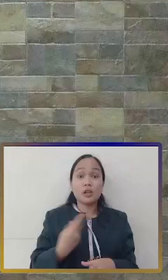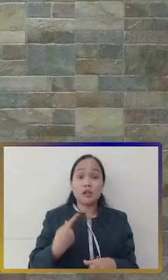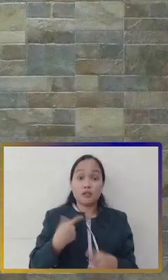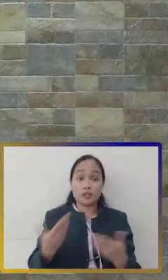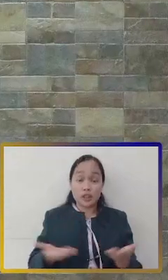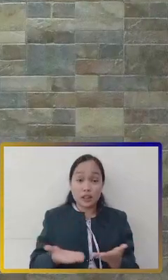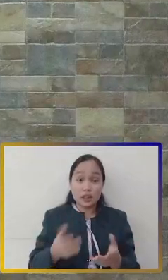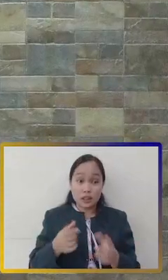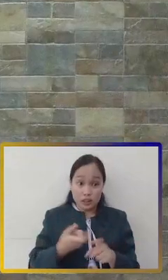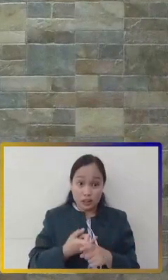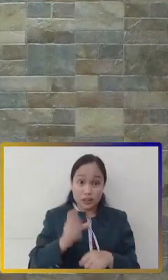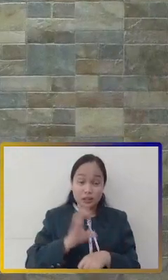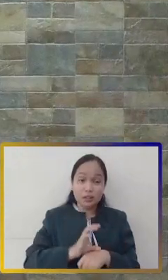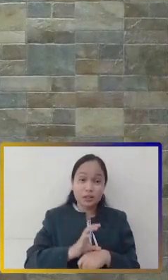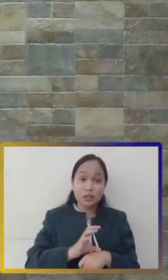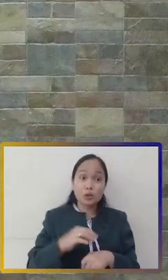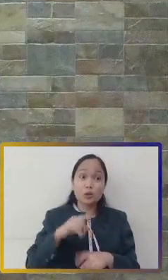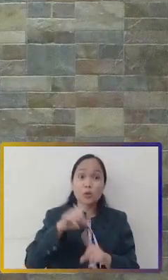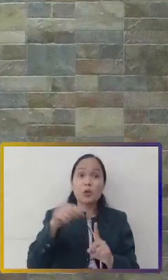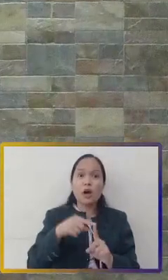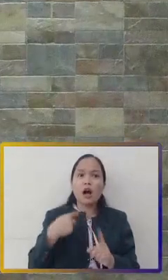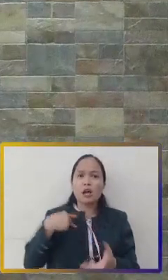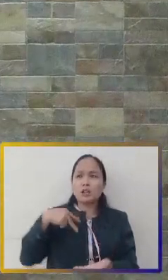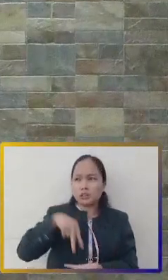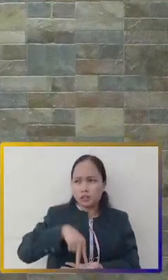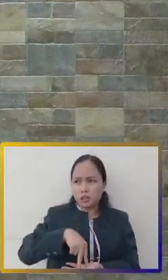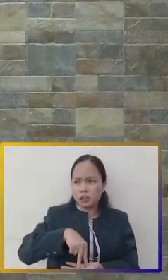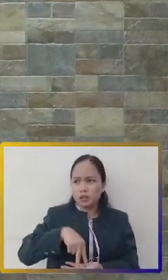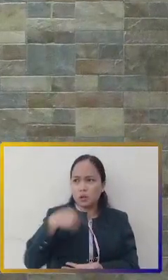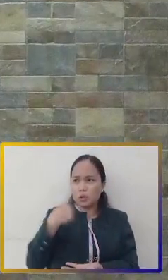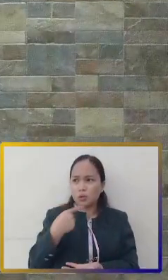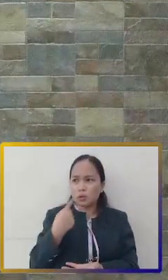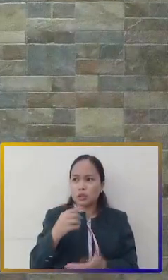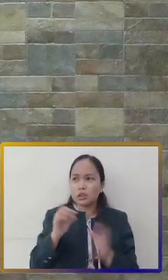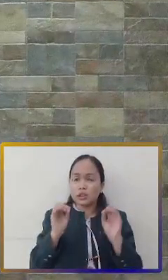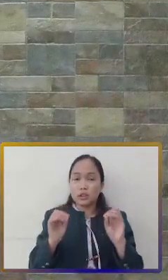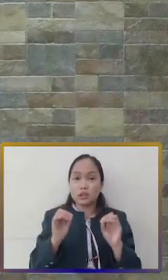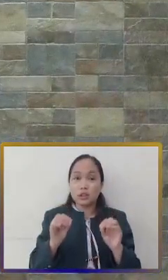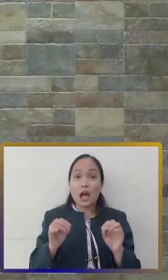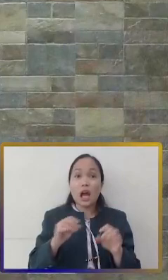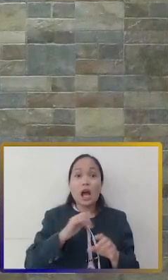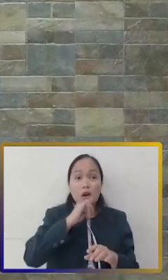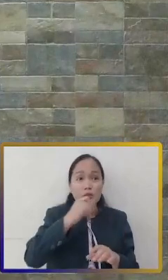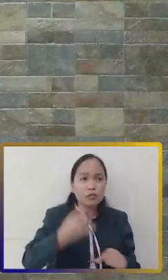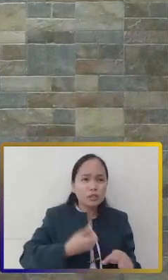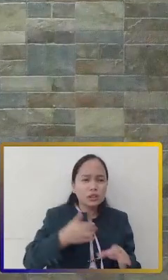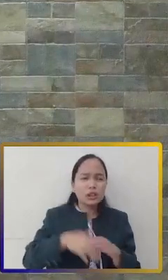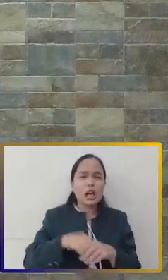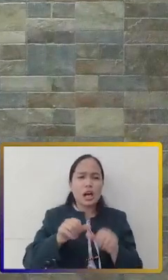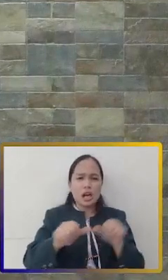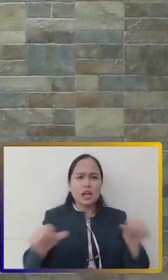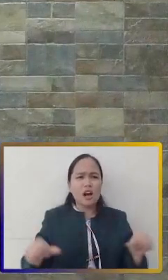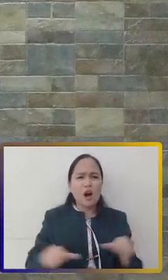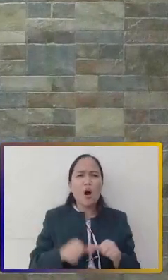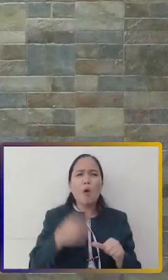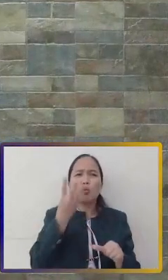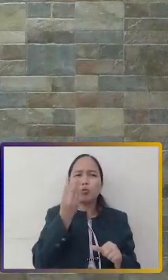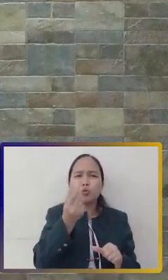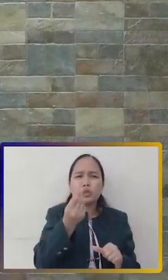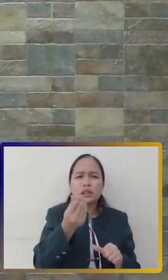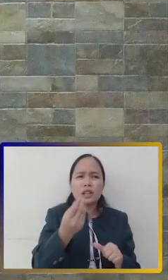po sa ating simbahan, nung pinapatayo, many times pinapatayo sa atin sino may involvement sa area, iilan na lang ang nakaupo.